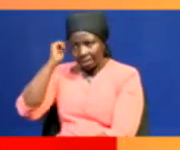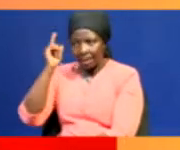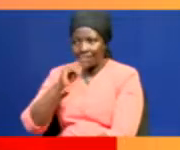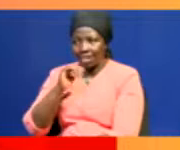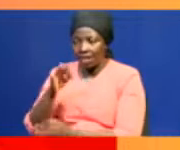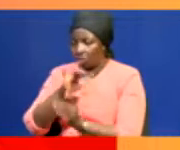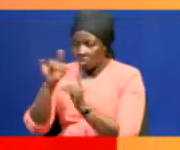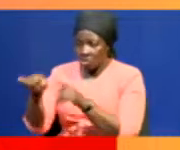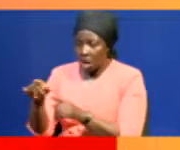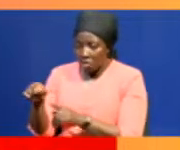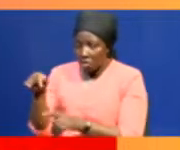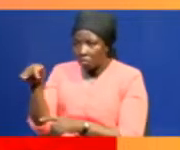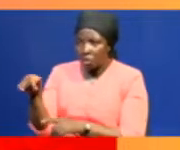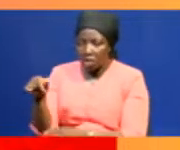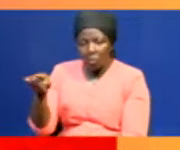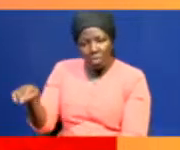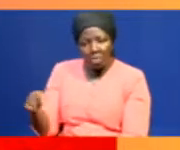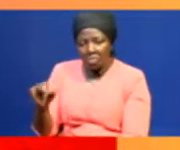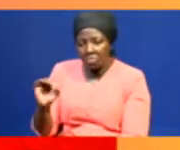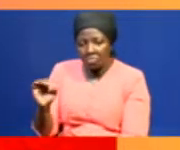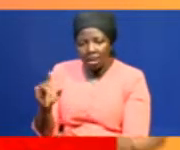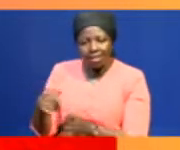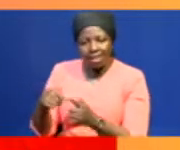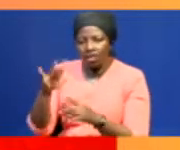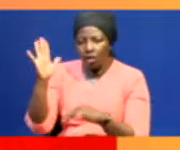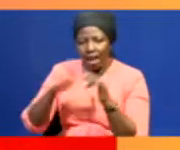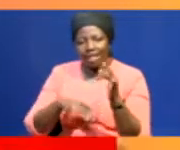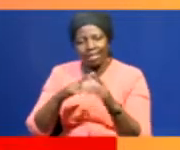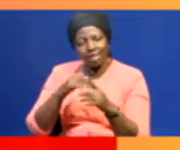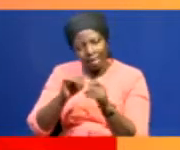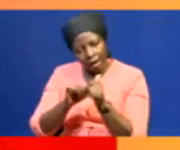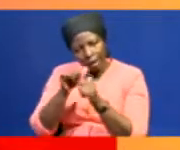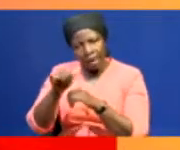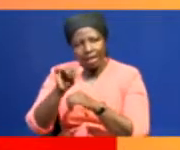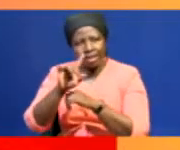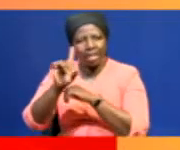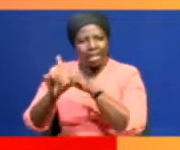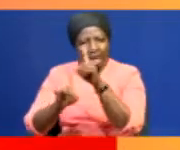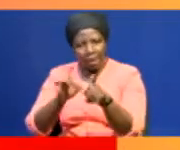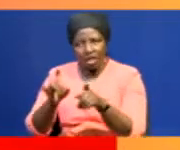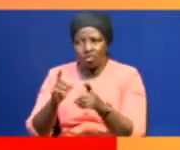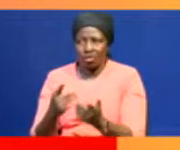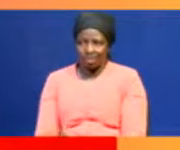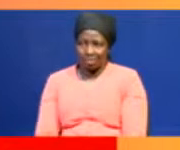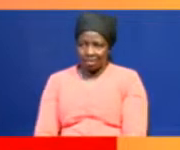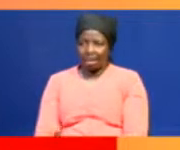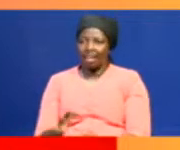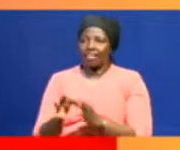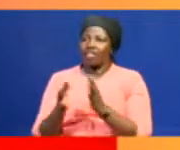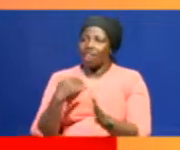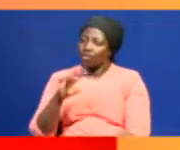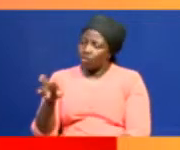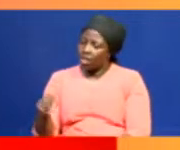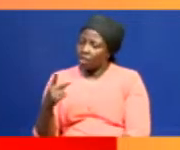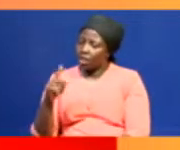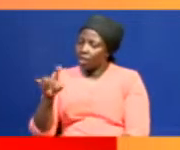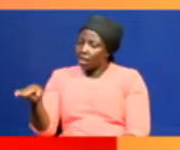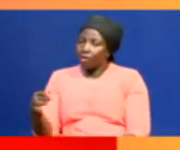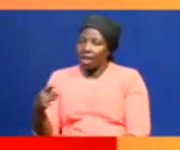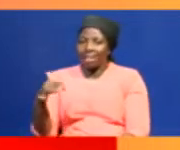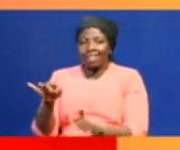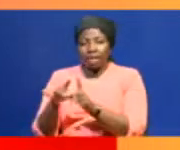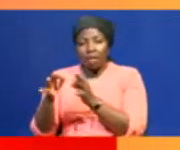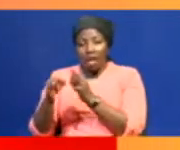ama 2000 hautapitishwa mtihani. Hata umesomea shule gani, utaangushwa tu. Na kama uko na 2000 ama 1000 hata kama hujaenda